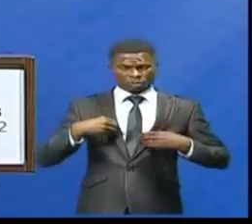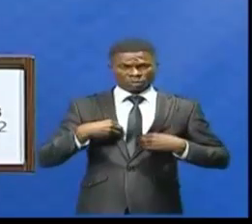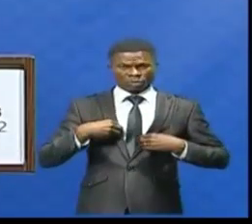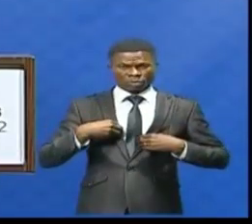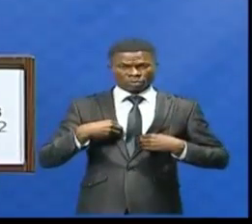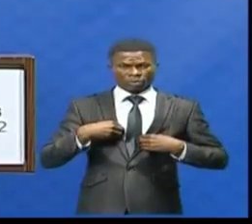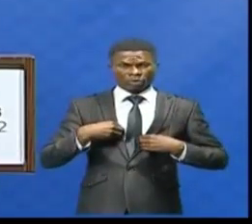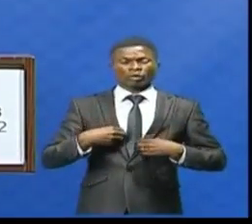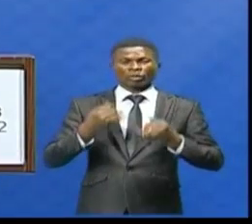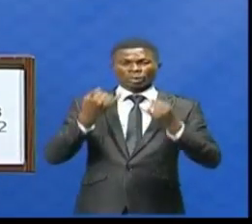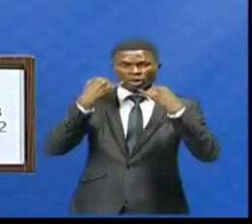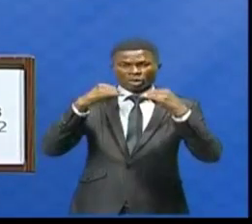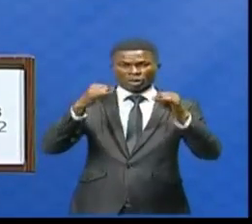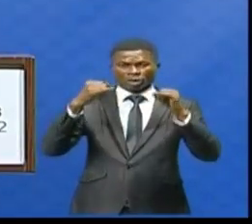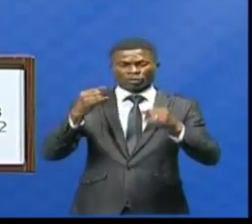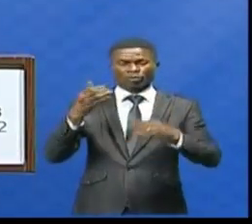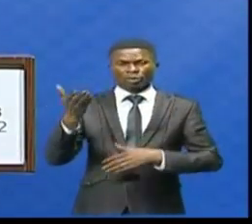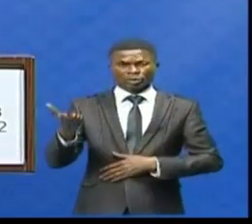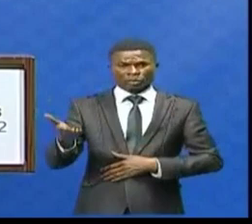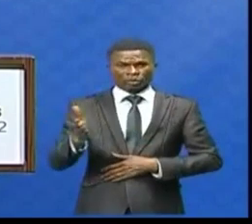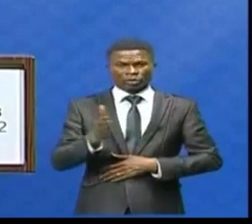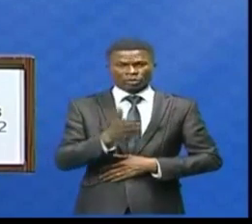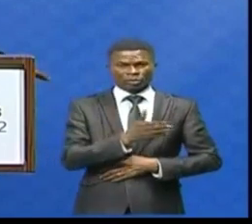de cette note d'information